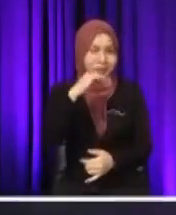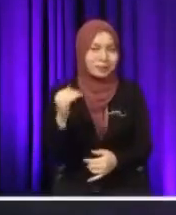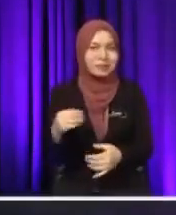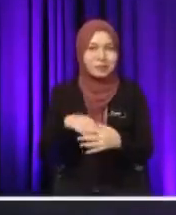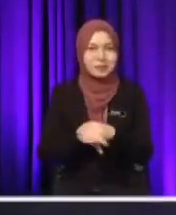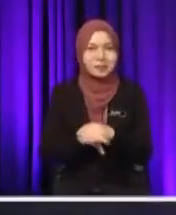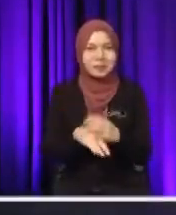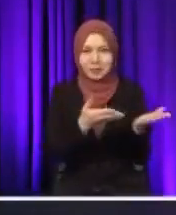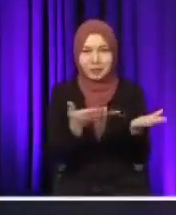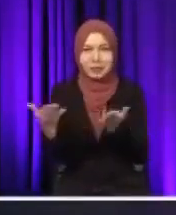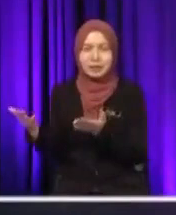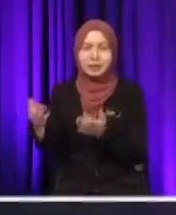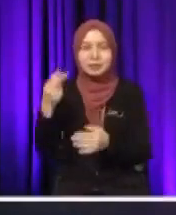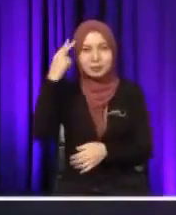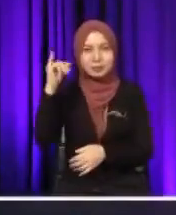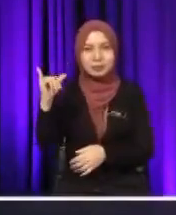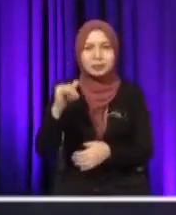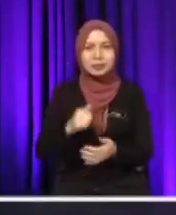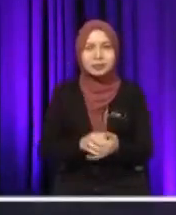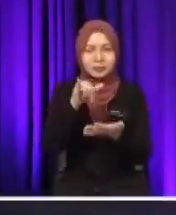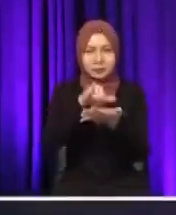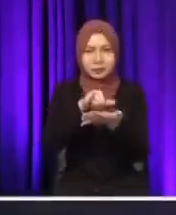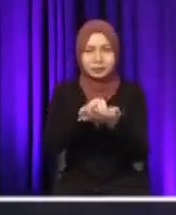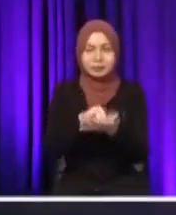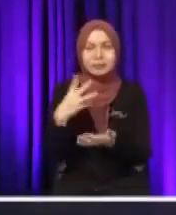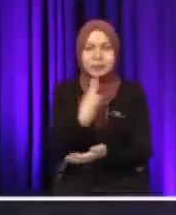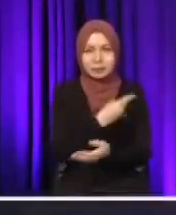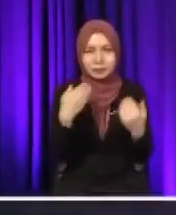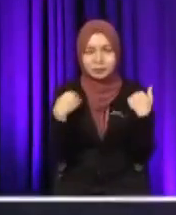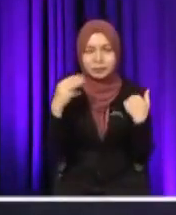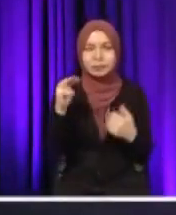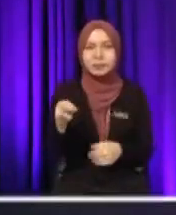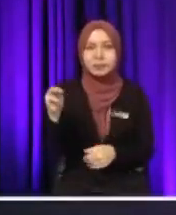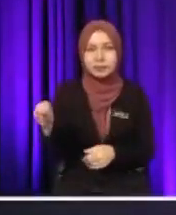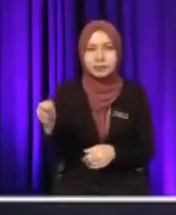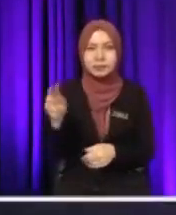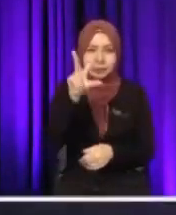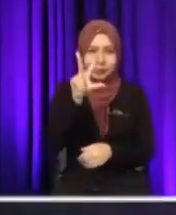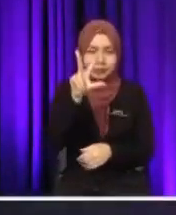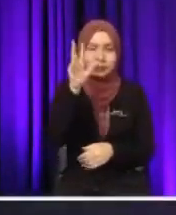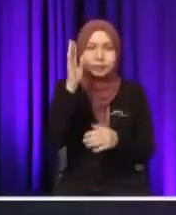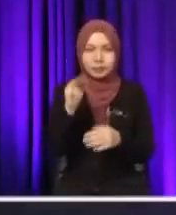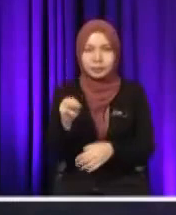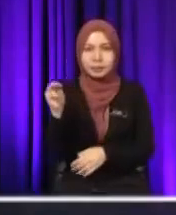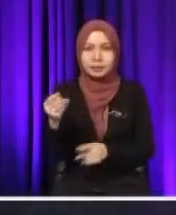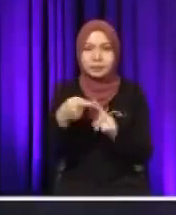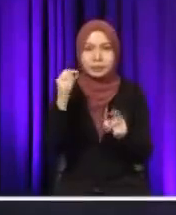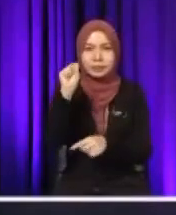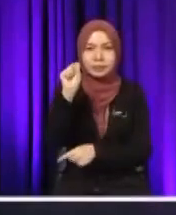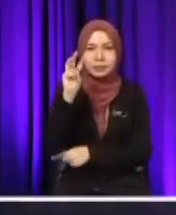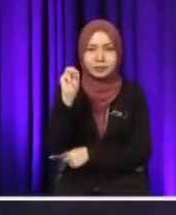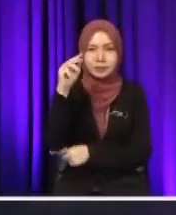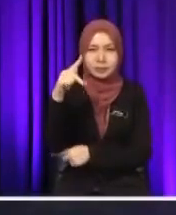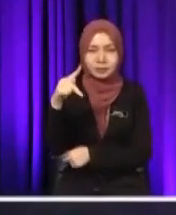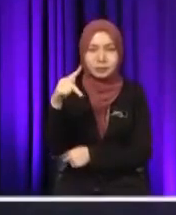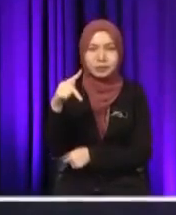Okey, silakan. Hai. Itu dia. Kita ada 3 orang murid. Dari SMK Section 18 Shah